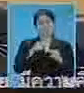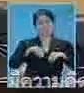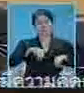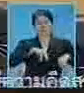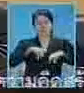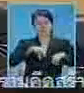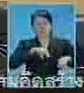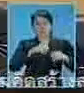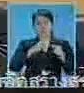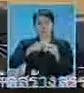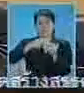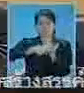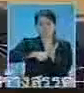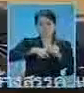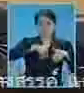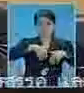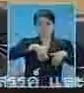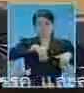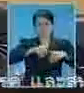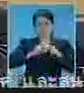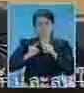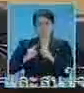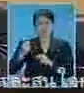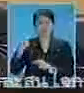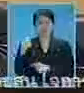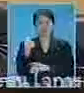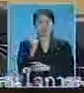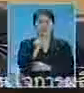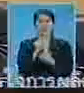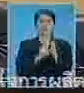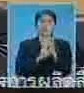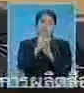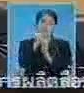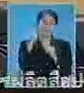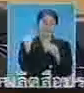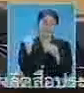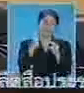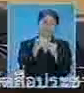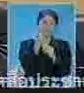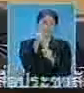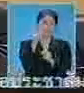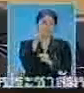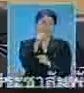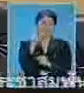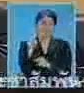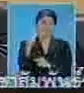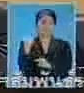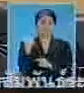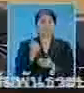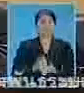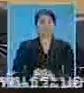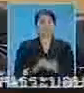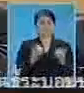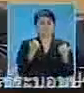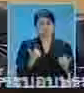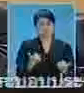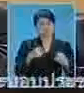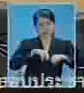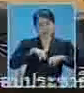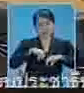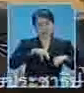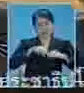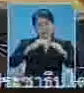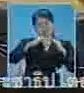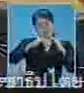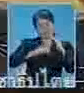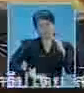ารหนี้สาธารณะอยู่ระดับเท่าใดนั้นก็อยู่ระดับสูงกว่า 10% เกือบทุกปีครับตอนนี้ของเราบริหารให้ลงมาต่ำ